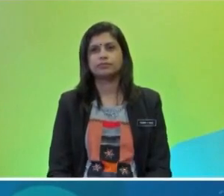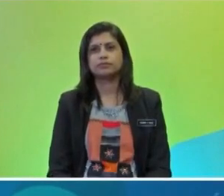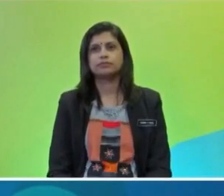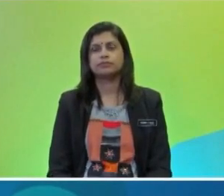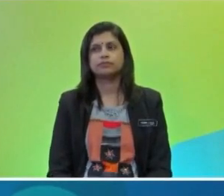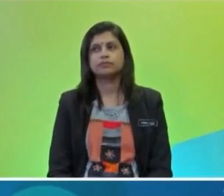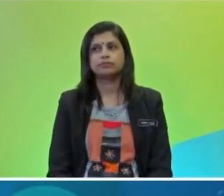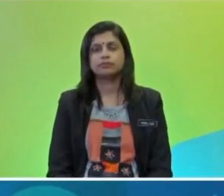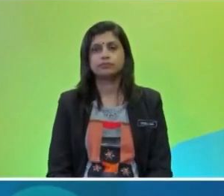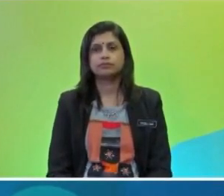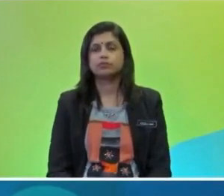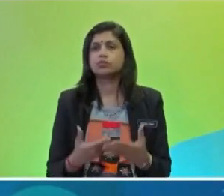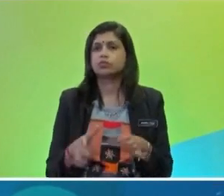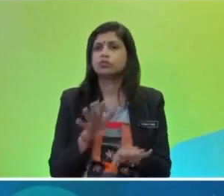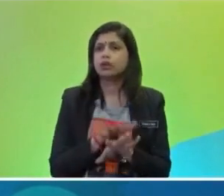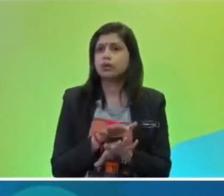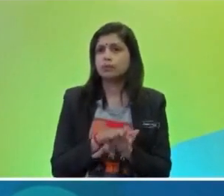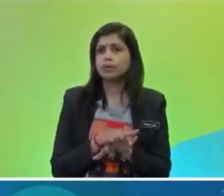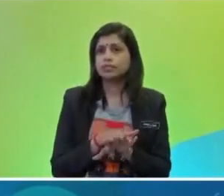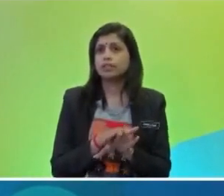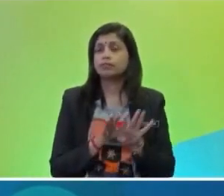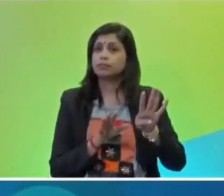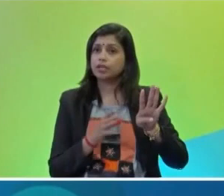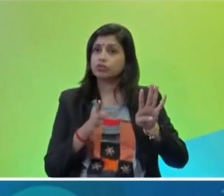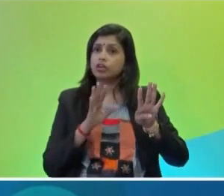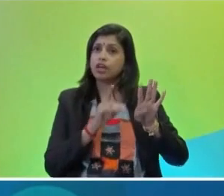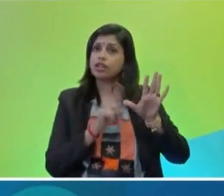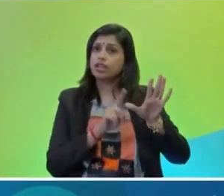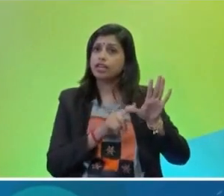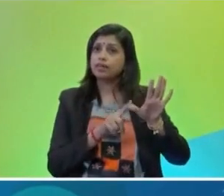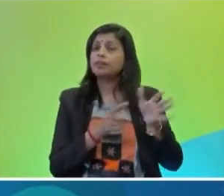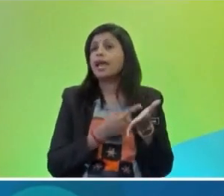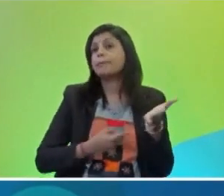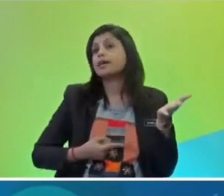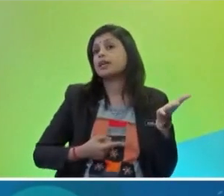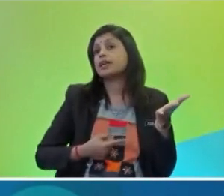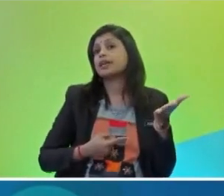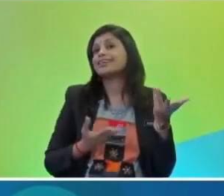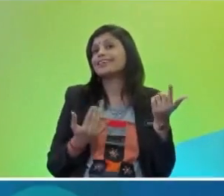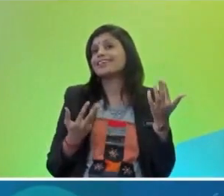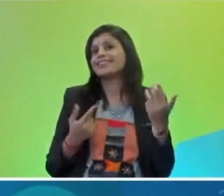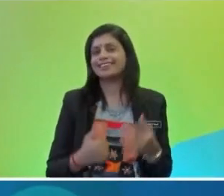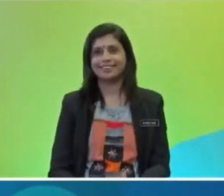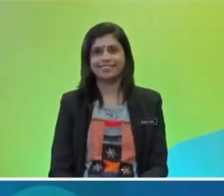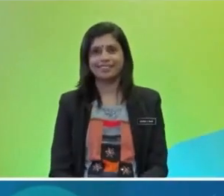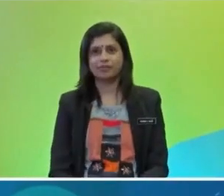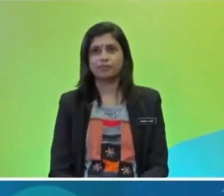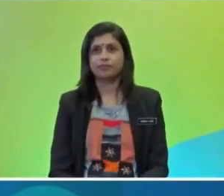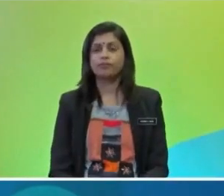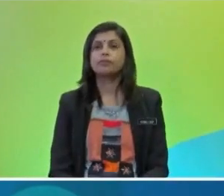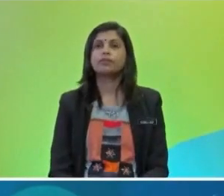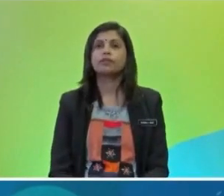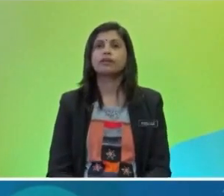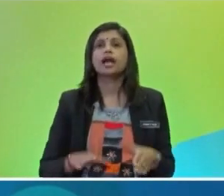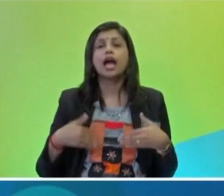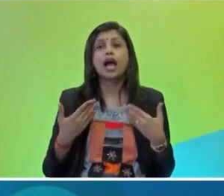Okey, disebabkan kita banyak menggunakan sosial media sekarang. Jadi contohnya kalau hari jadi jiran ataupun kalau nak ucapkan terima kasih kepada jiran, boleh